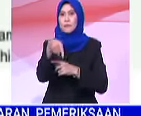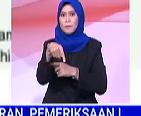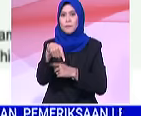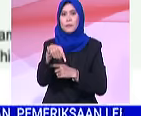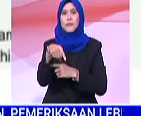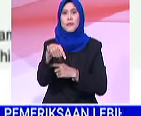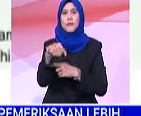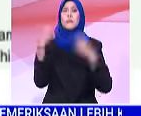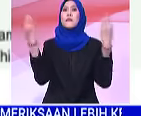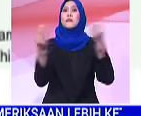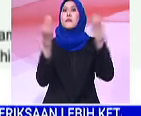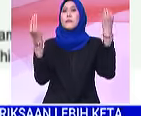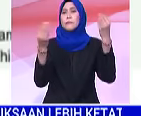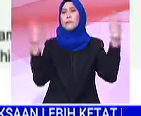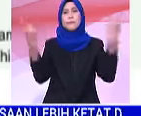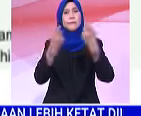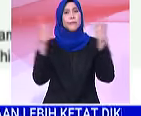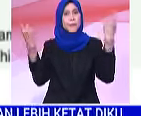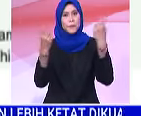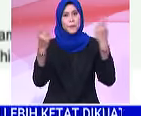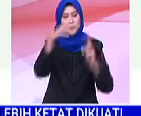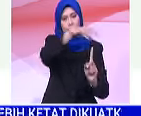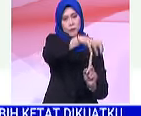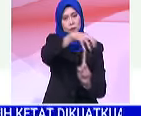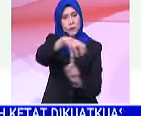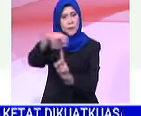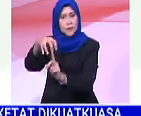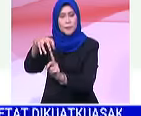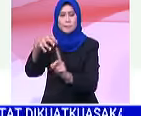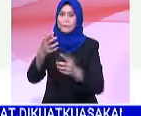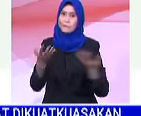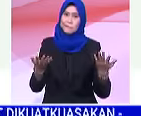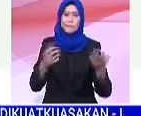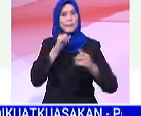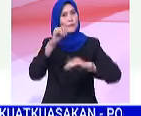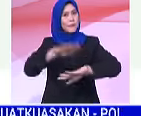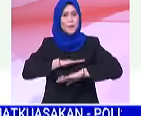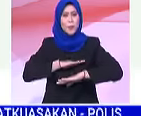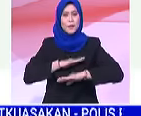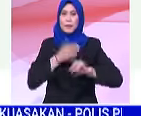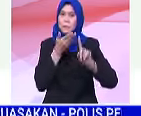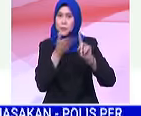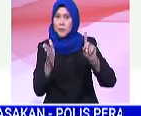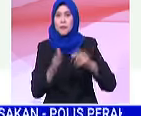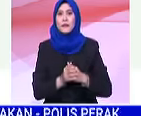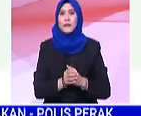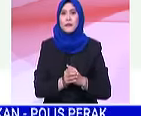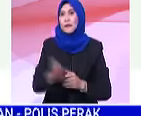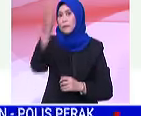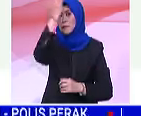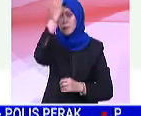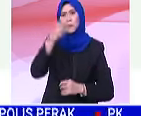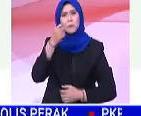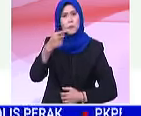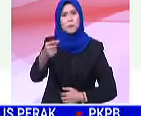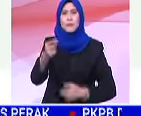di beberapa majlis kerayan serta bazar Ramadan yang tidak memuaskan. Sehubungan itu, Datuk Seri Paduka Baginda menyeru